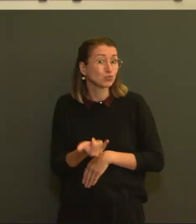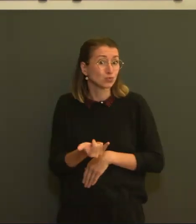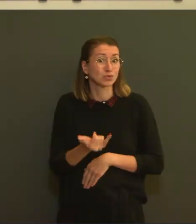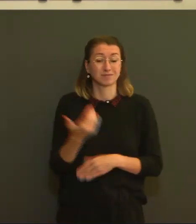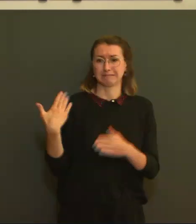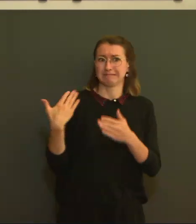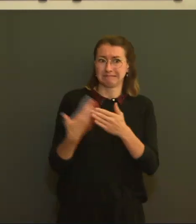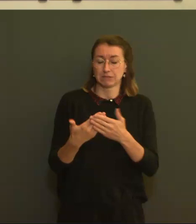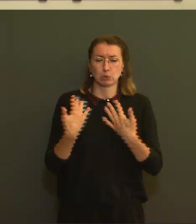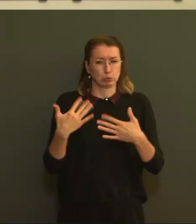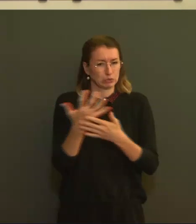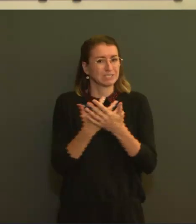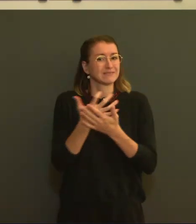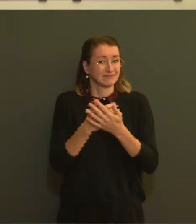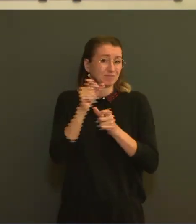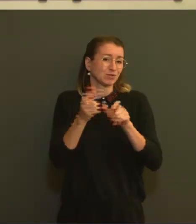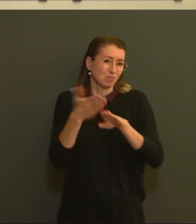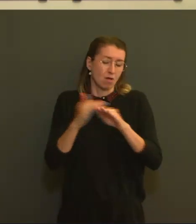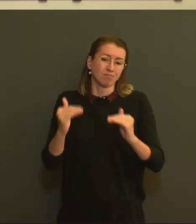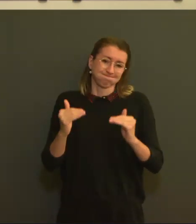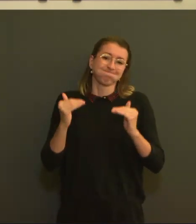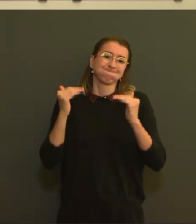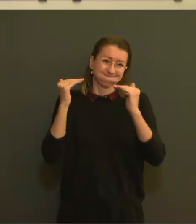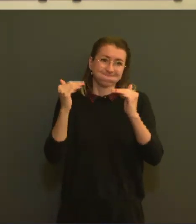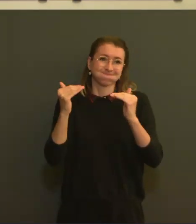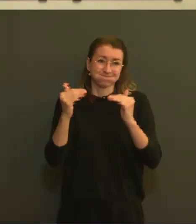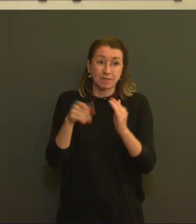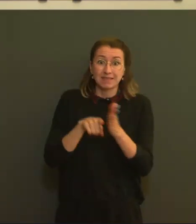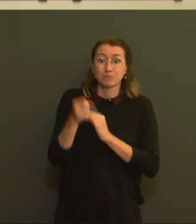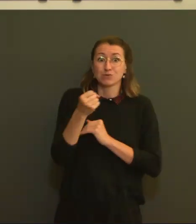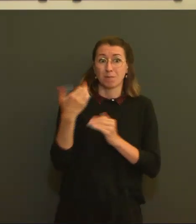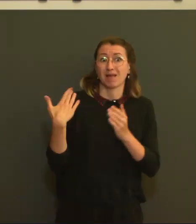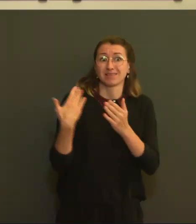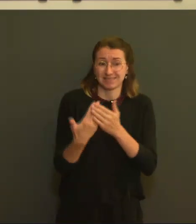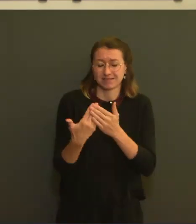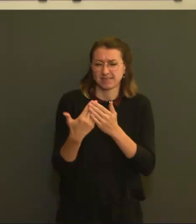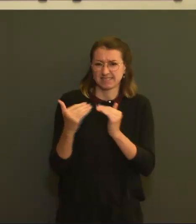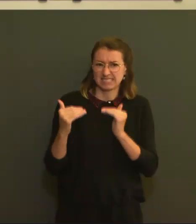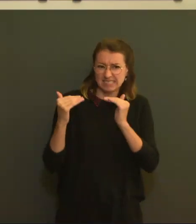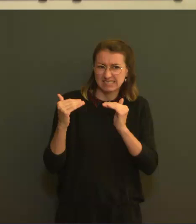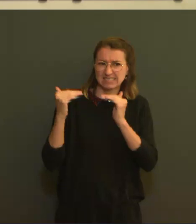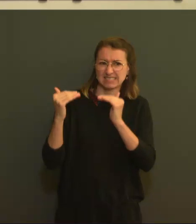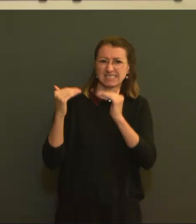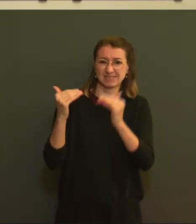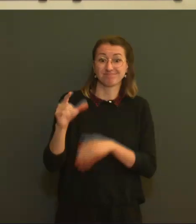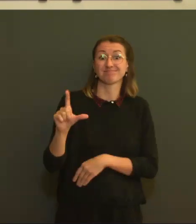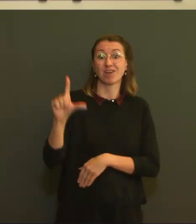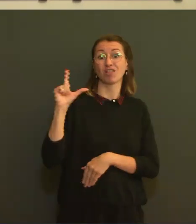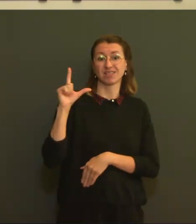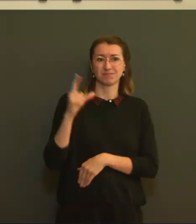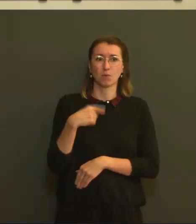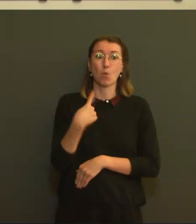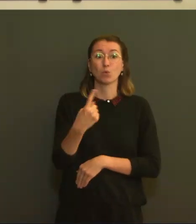forte augmentation du nombre de décès depuis le début de la semaine, avec 11, 13 et 9